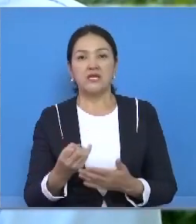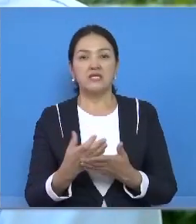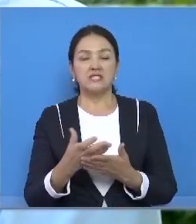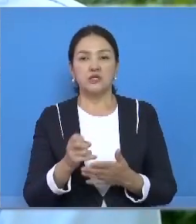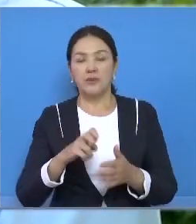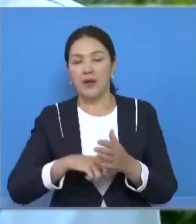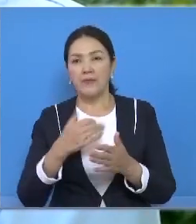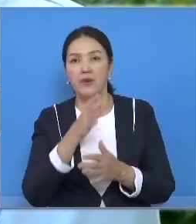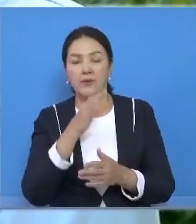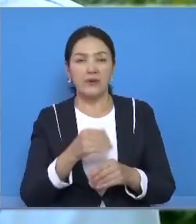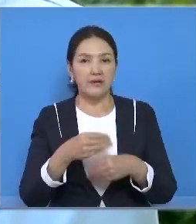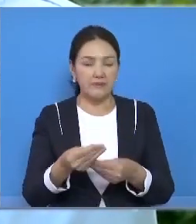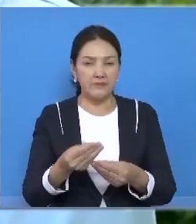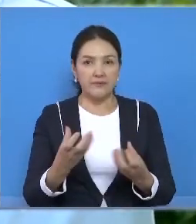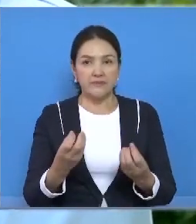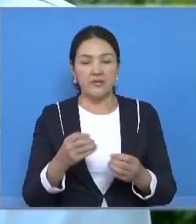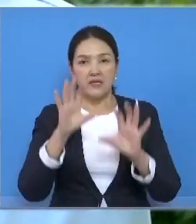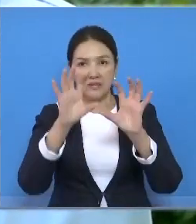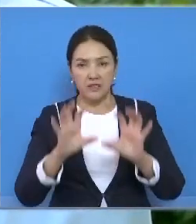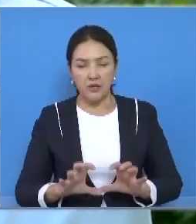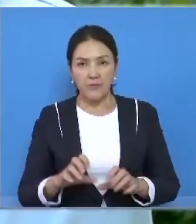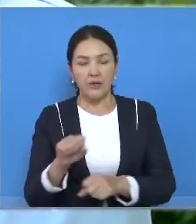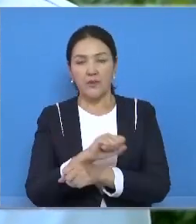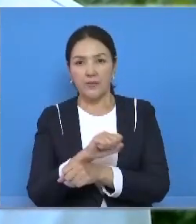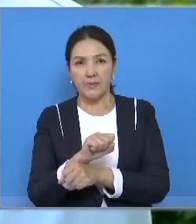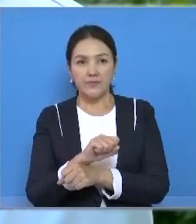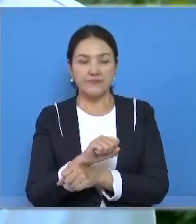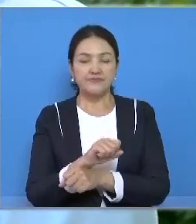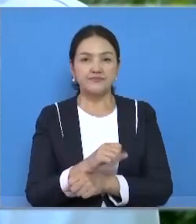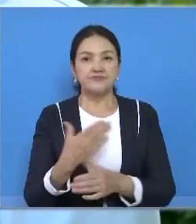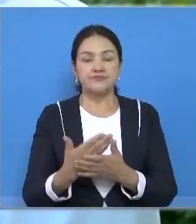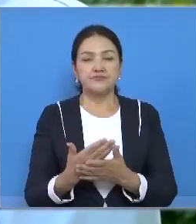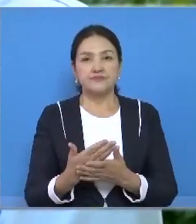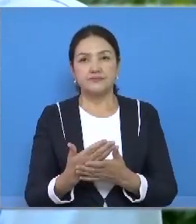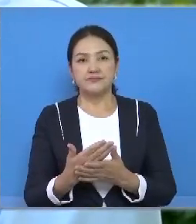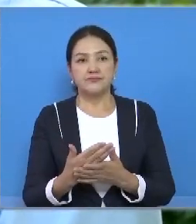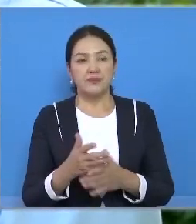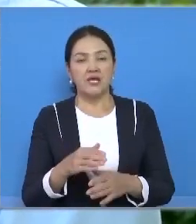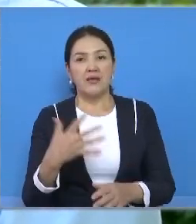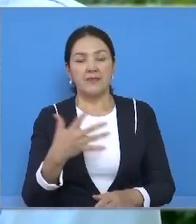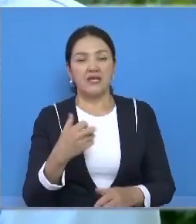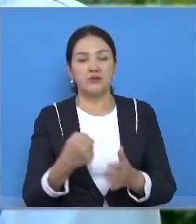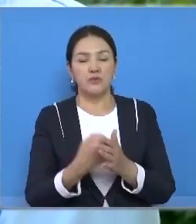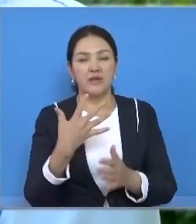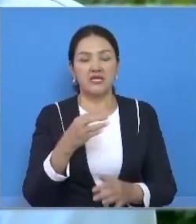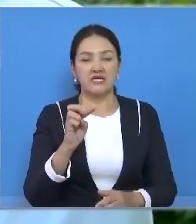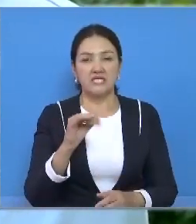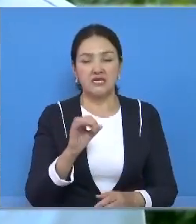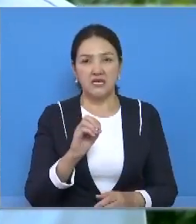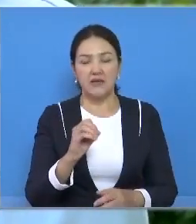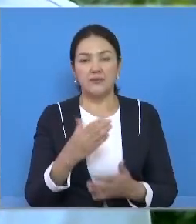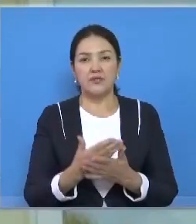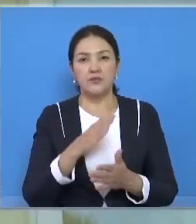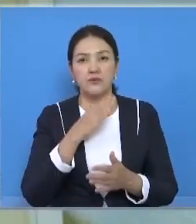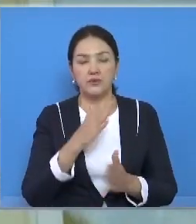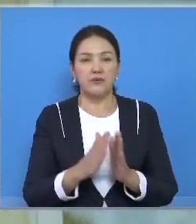салық есептілігін уақытында тапсыруды және заңды тұлғалардың көлік салығы бойынша салығын 5-ші шілдеге дейін уақытында төлеуді